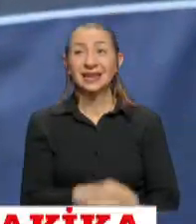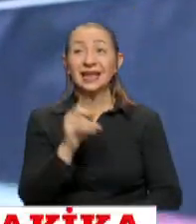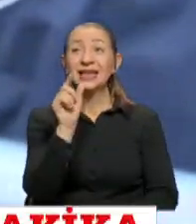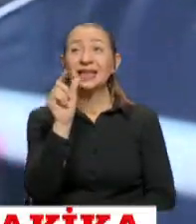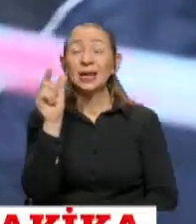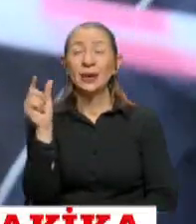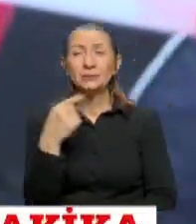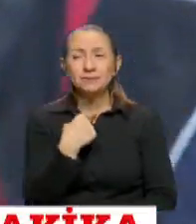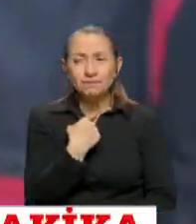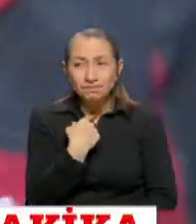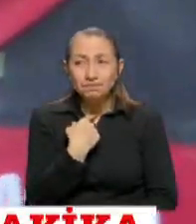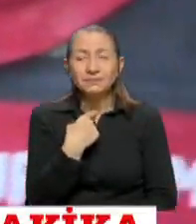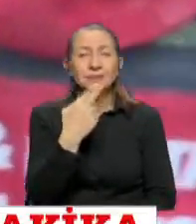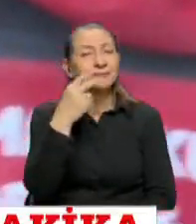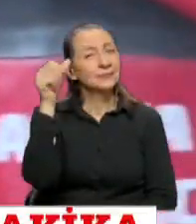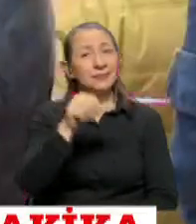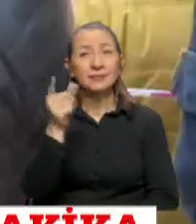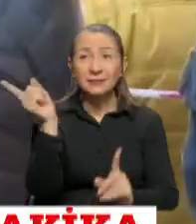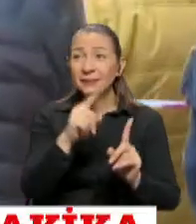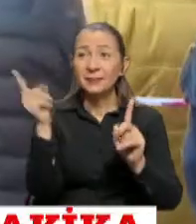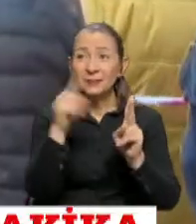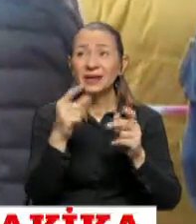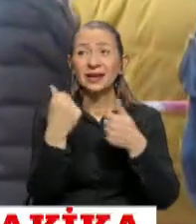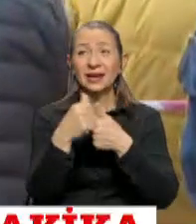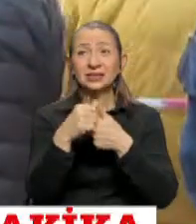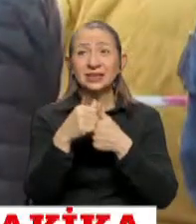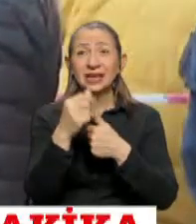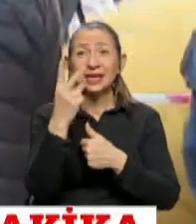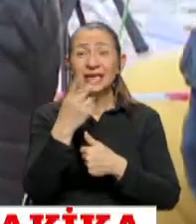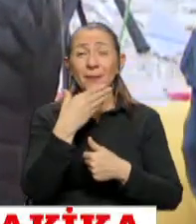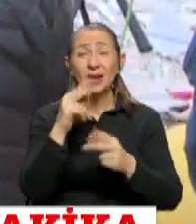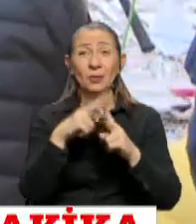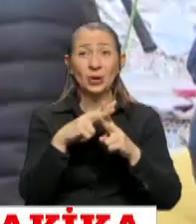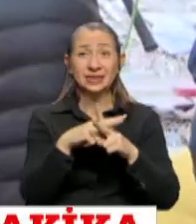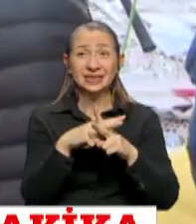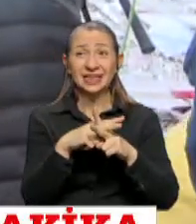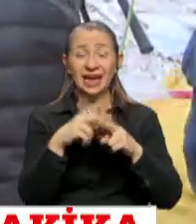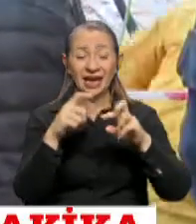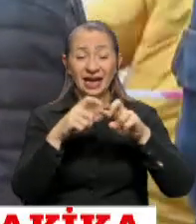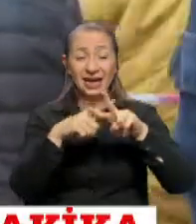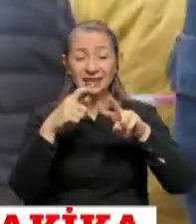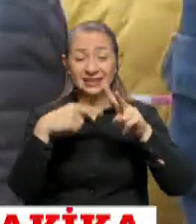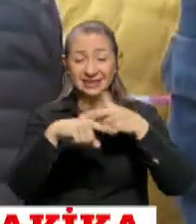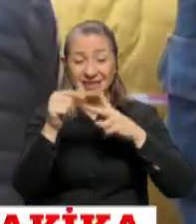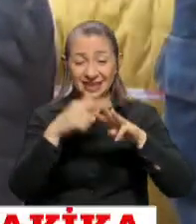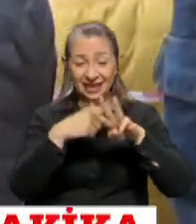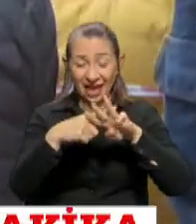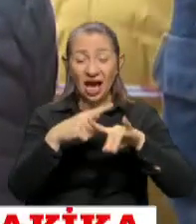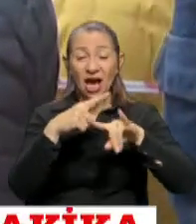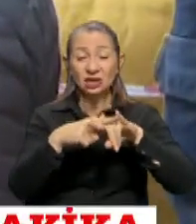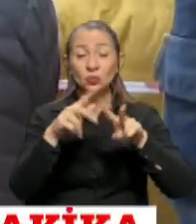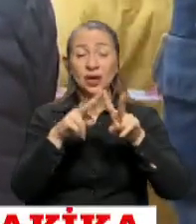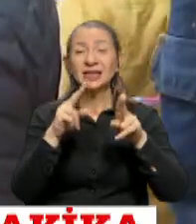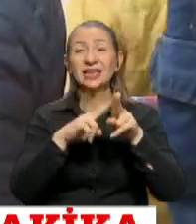Kelimeler boğazımda düğümleniyor. Arka arkaya karı koca, iki emekli polis, Raziye Kılınç ve Hacı Murat